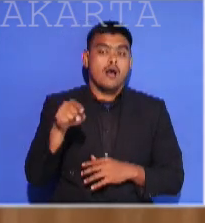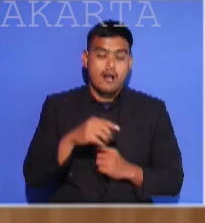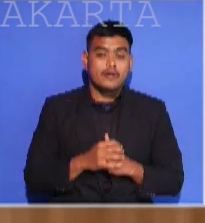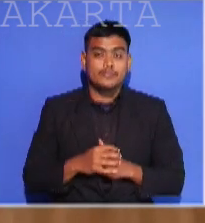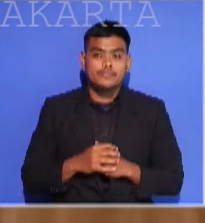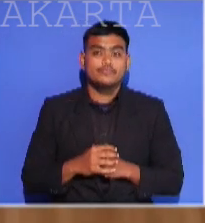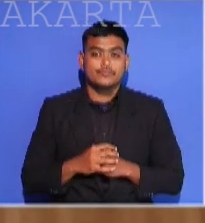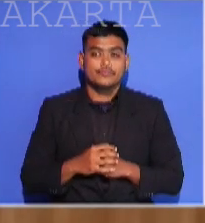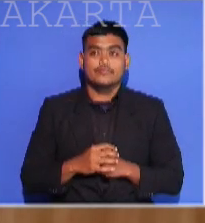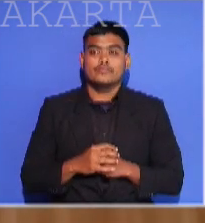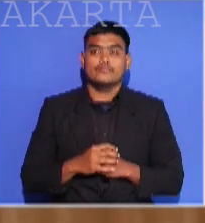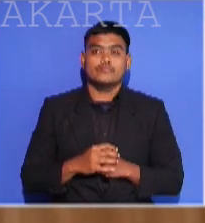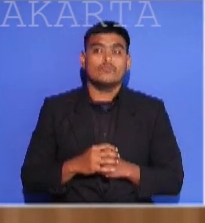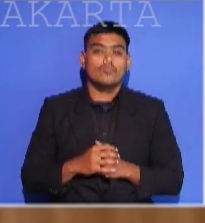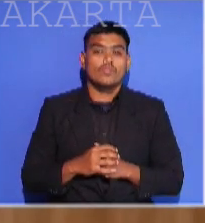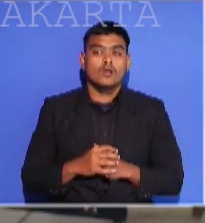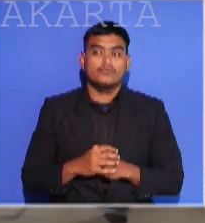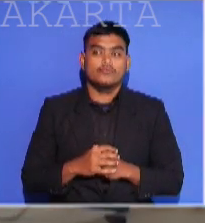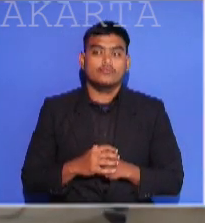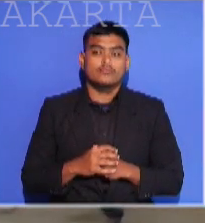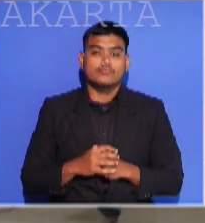jadi lebih ke efek dari